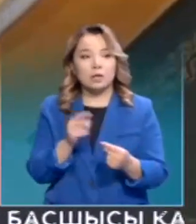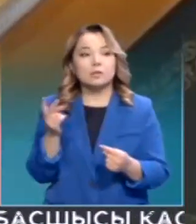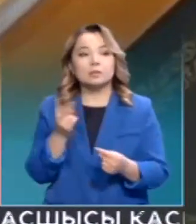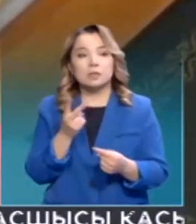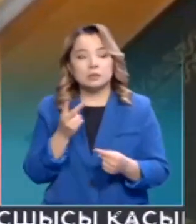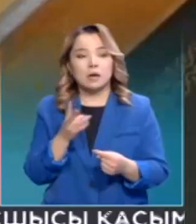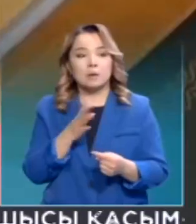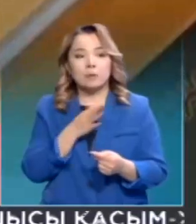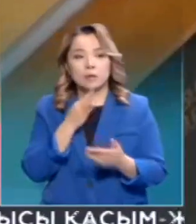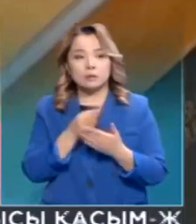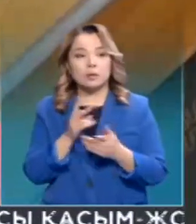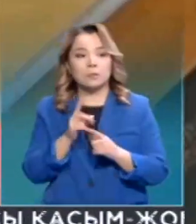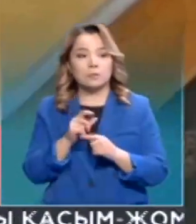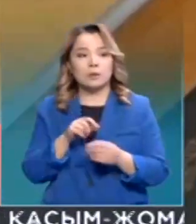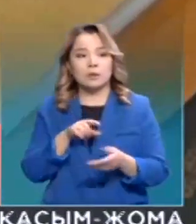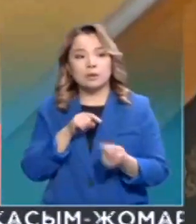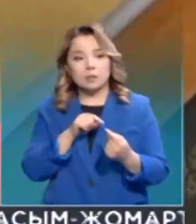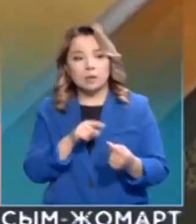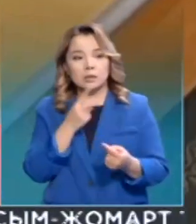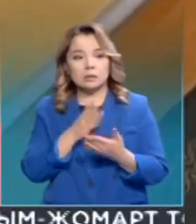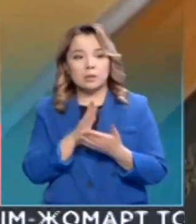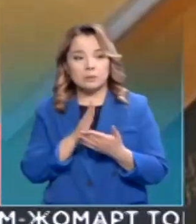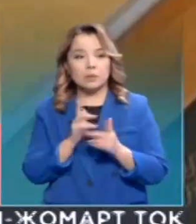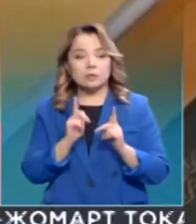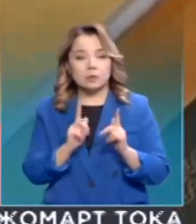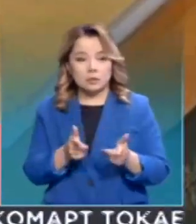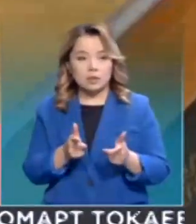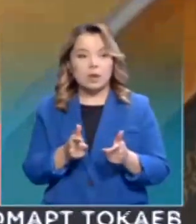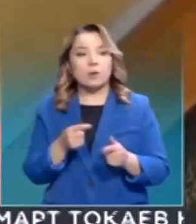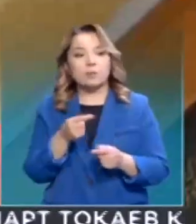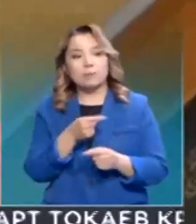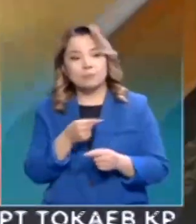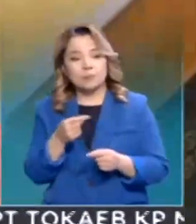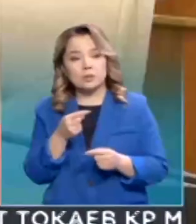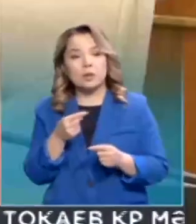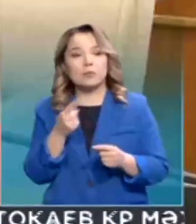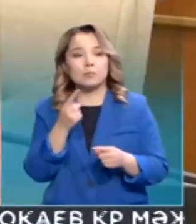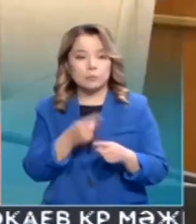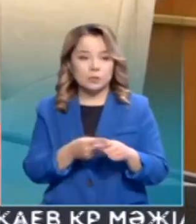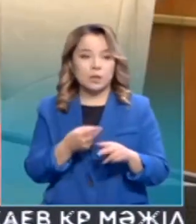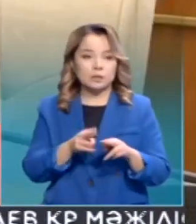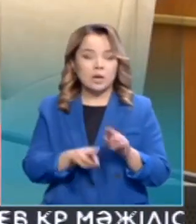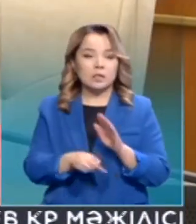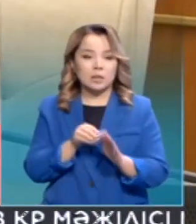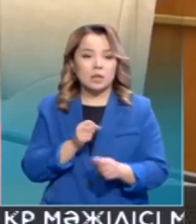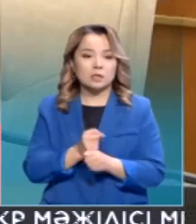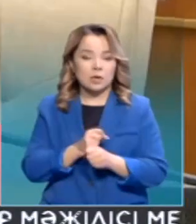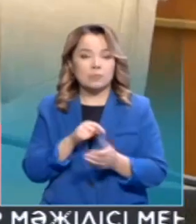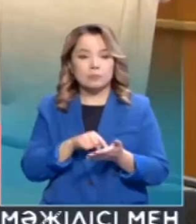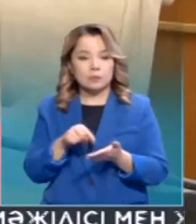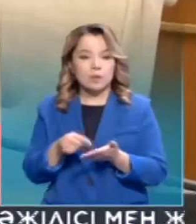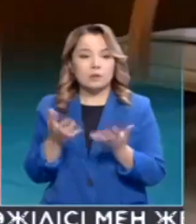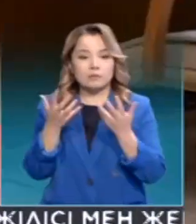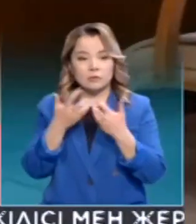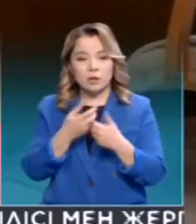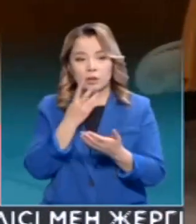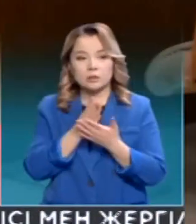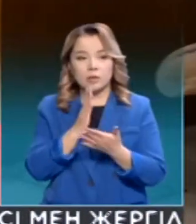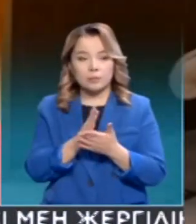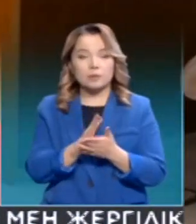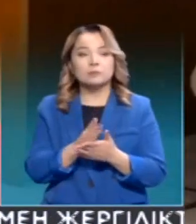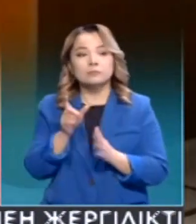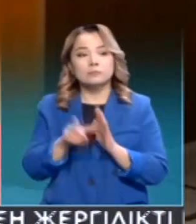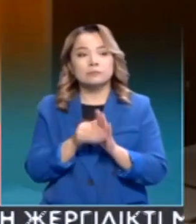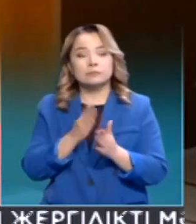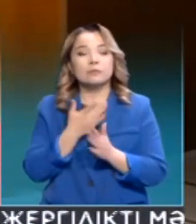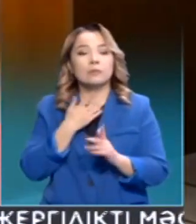ал қалыс қалғандар үшінші, жақтағандар төртінші тетікті таңдау жасауына болады. Депутаттар